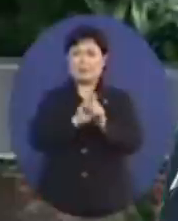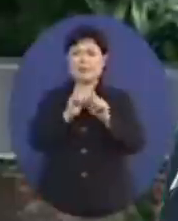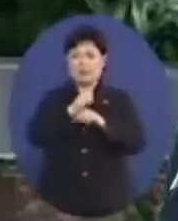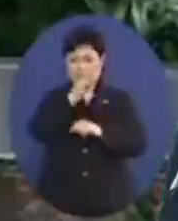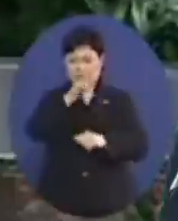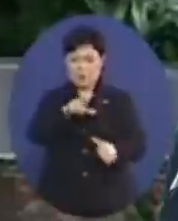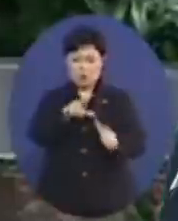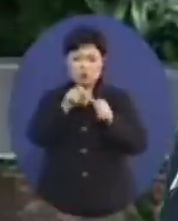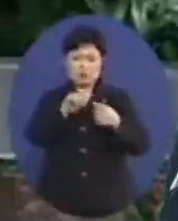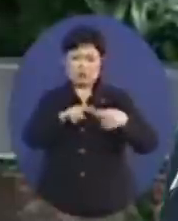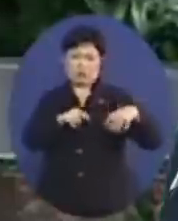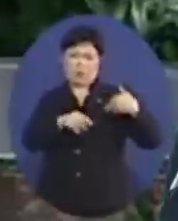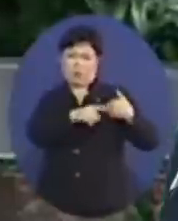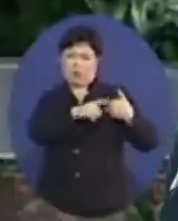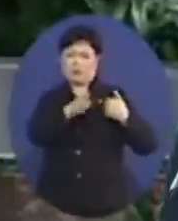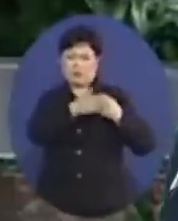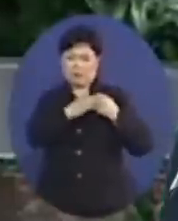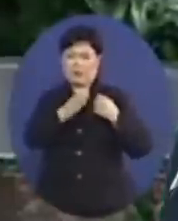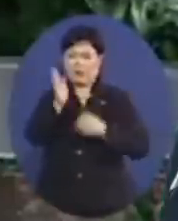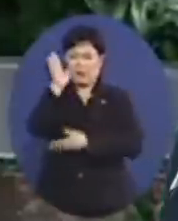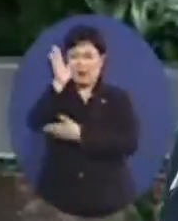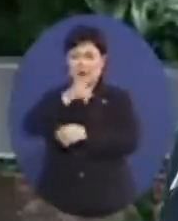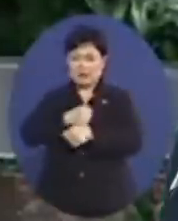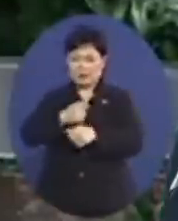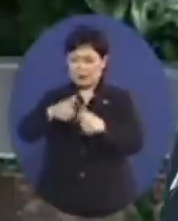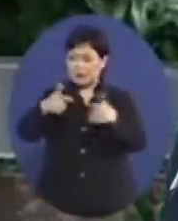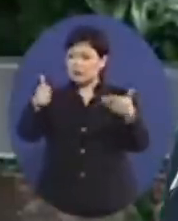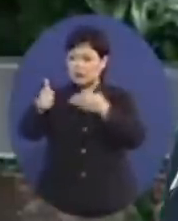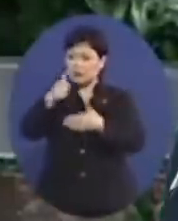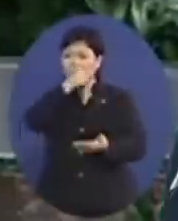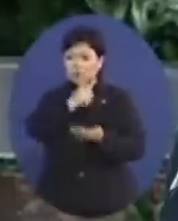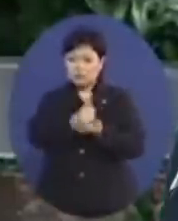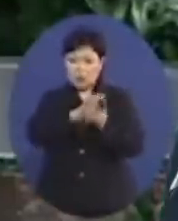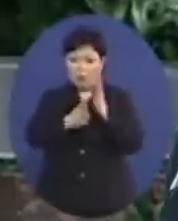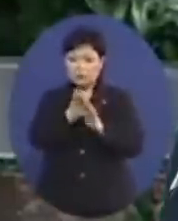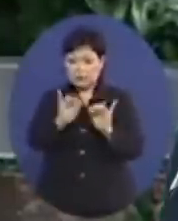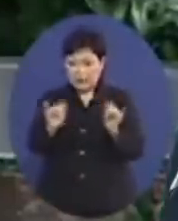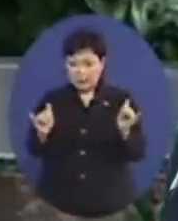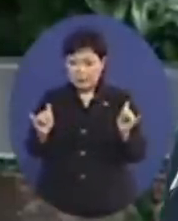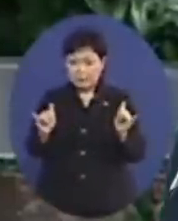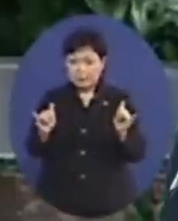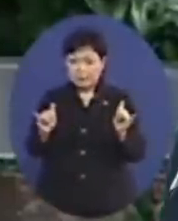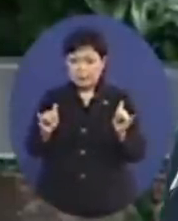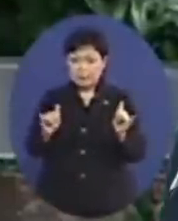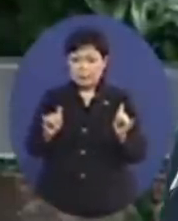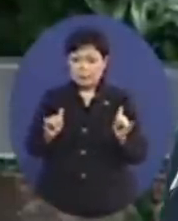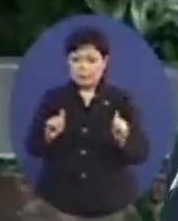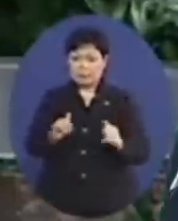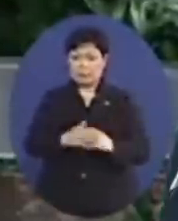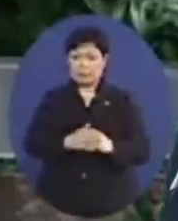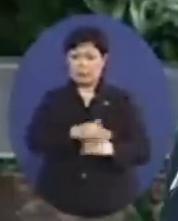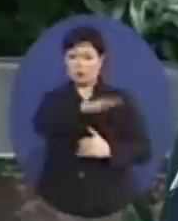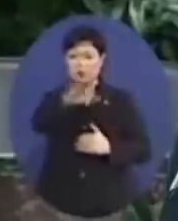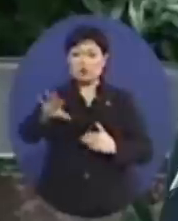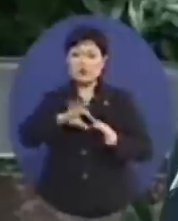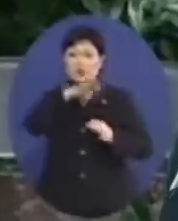구원을 몰라서 그런 소리 하는 것입니다. 예수님이 죄 없는 사람이기 때문에 우리